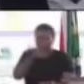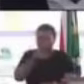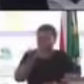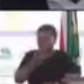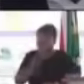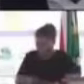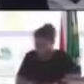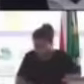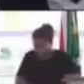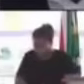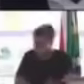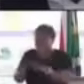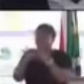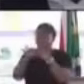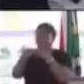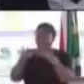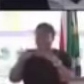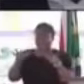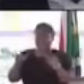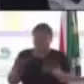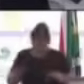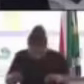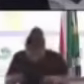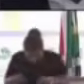sizo sikamageba